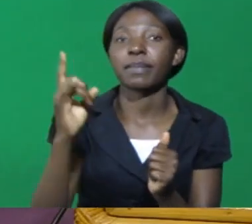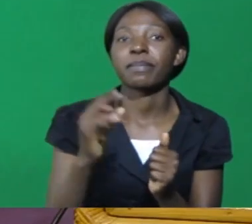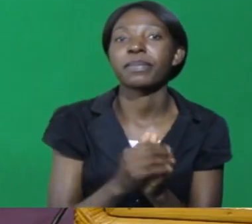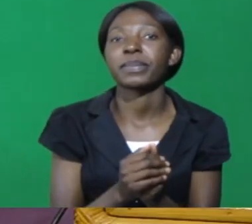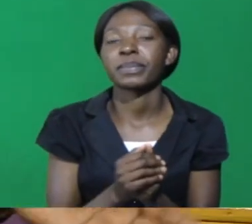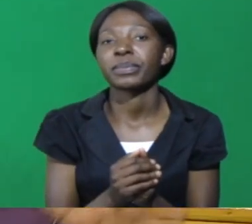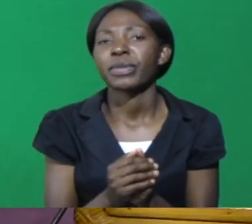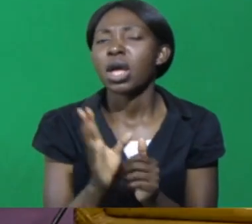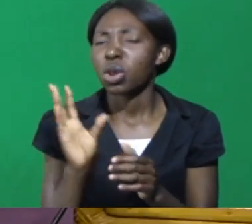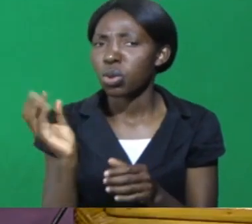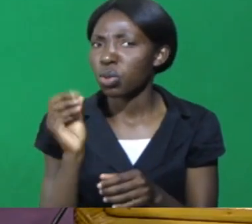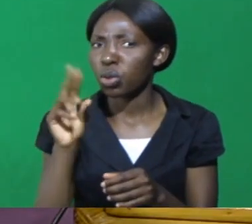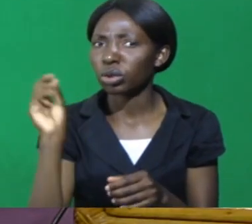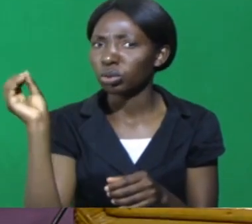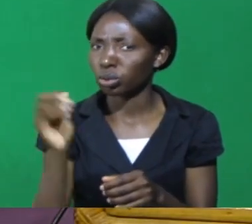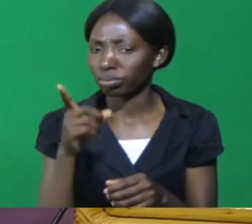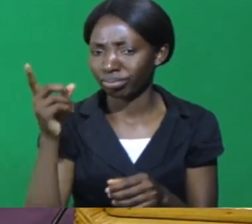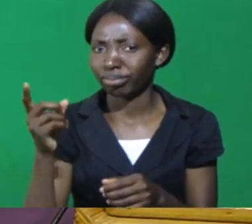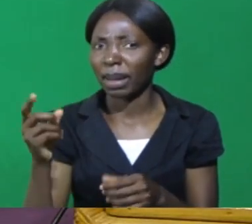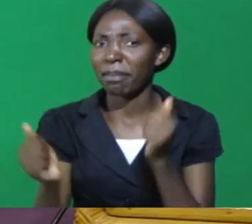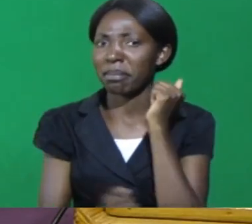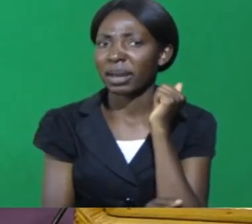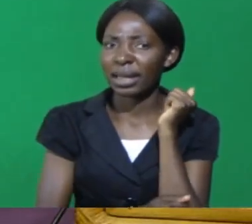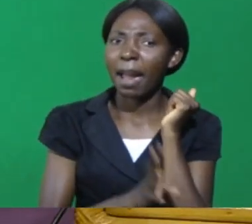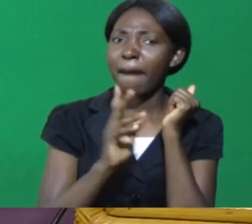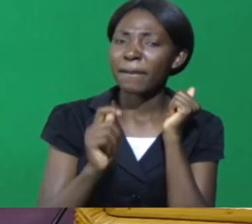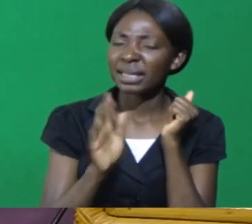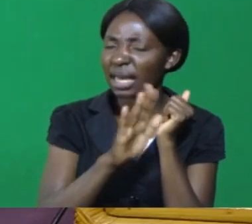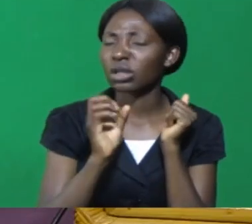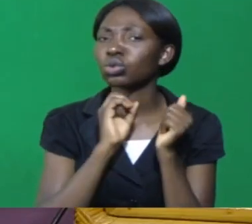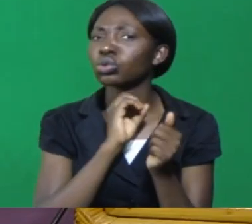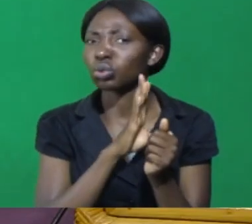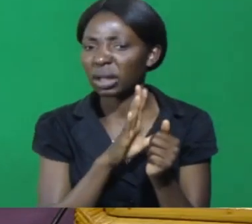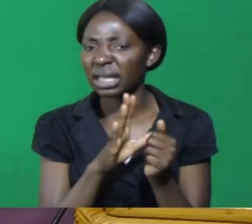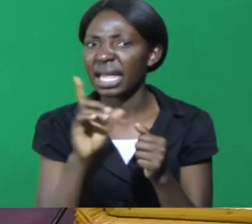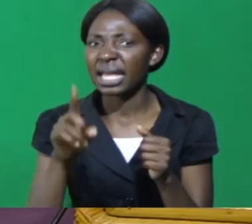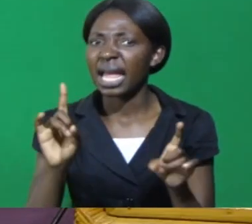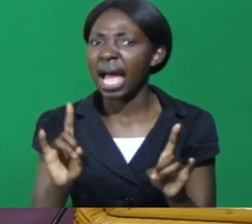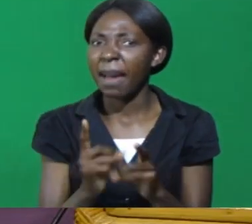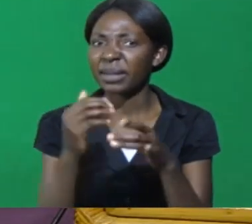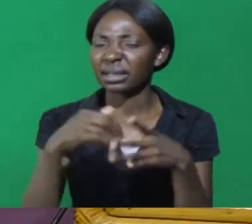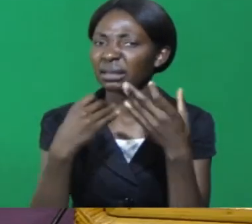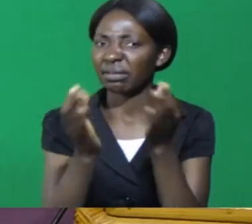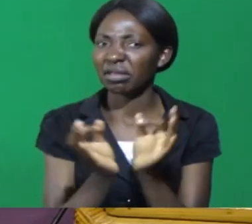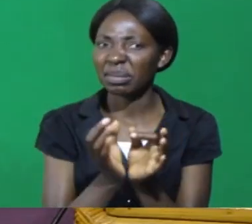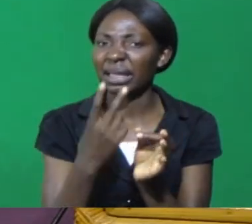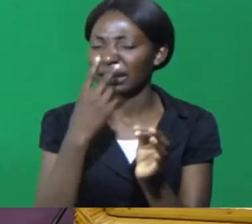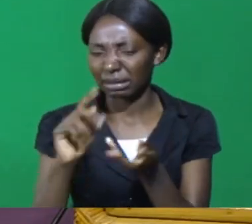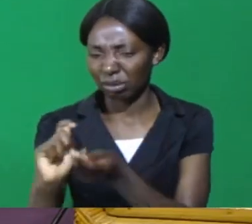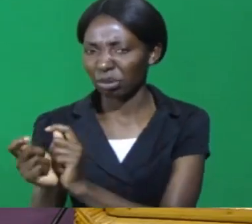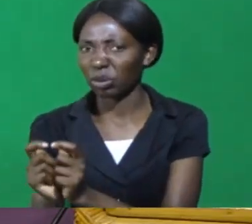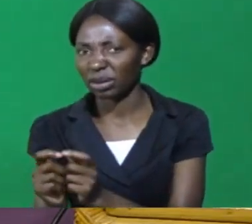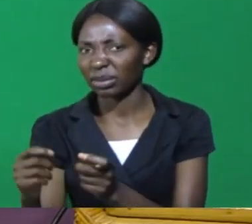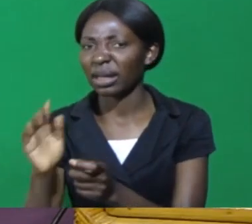kunaka kuti mukomaka muri mukoma wangu kudai imwe nyaya yakakosha yemumusha moinzwira kumaraini. Saka ndo zvaanotipira tiri hama